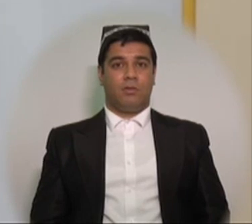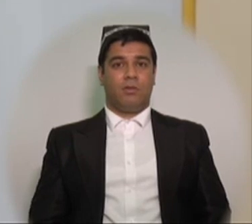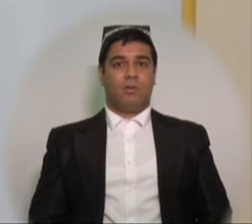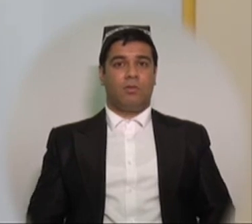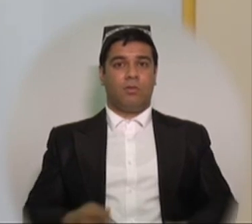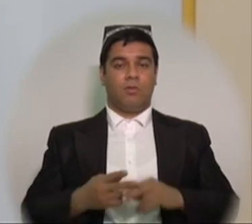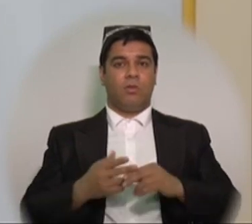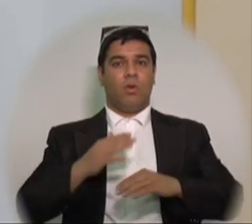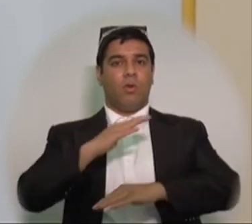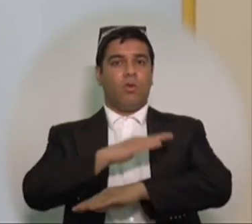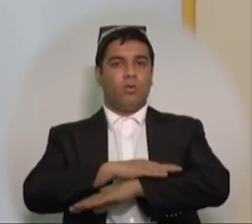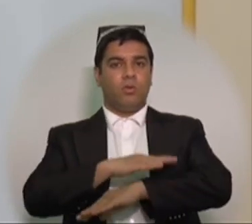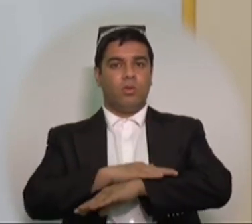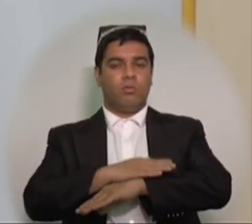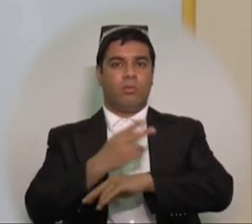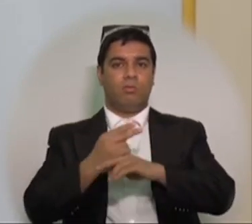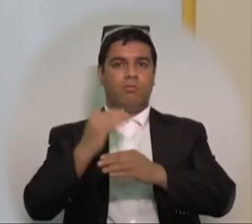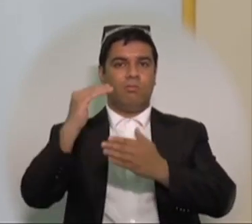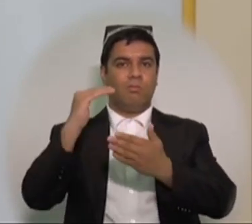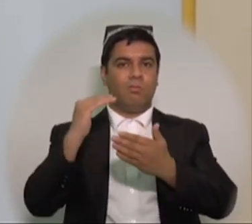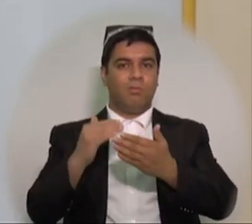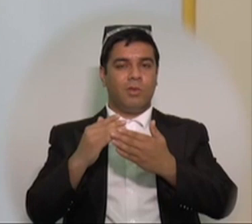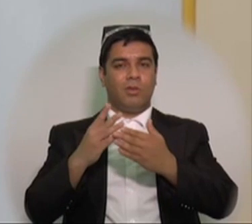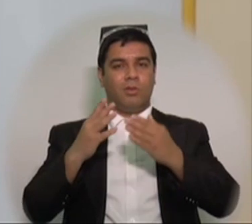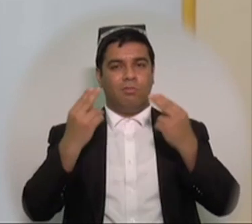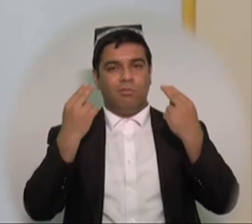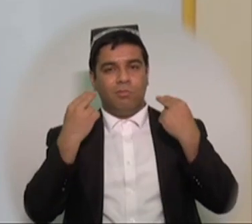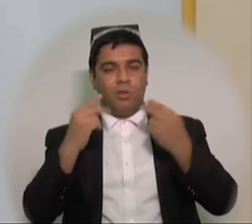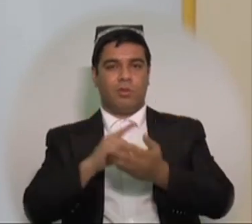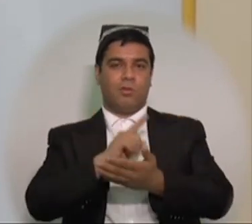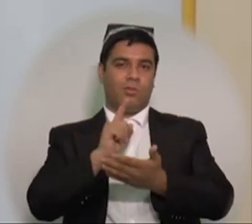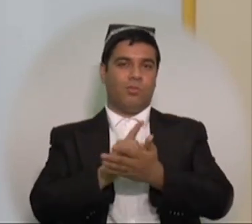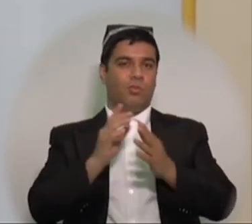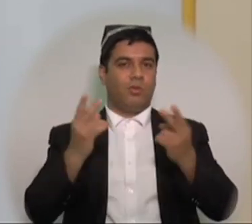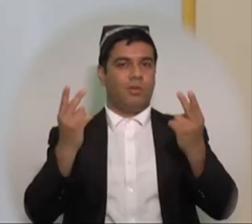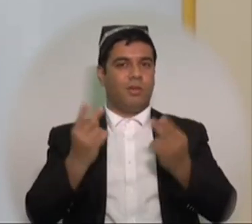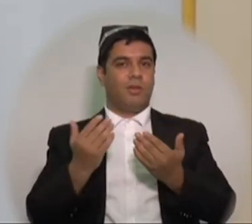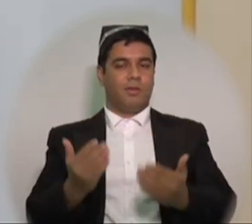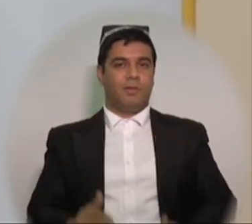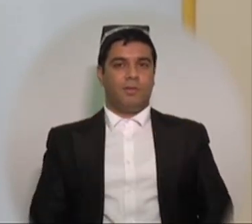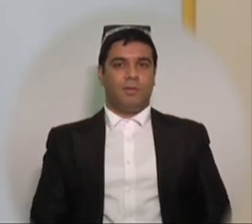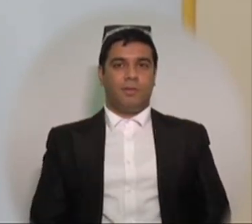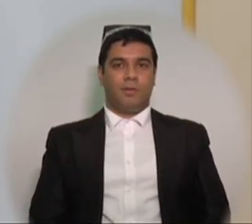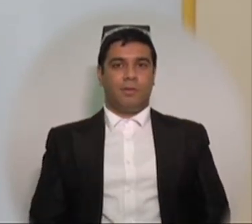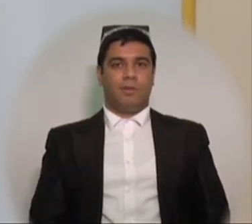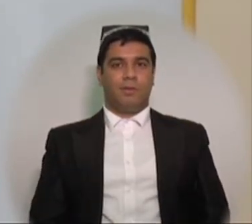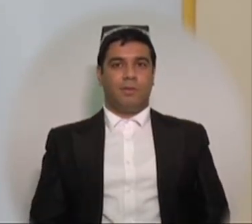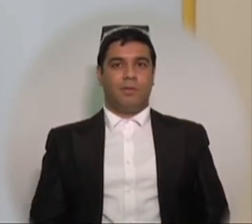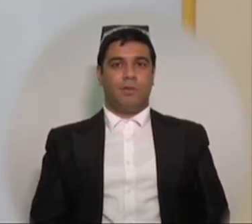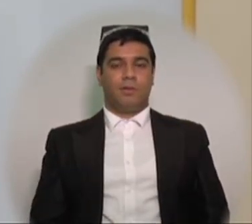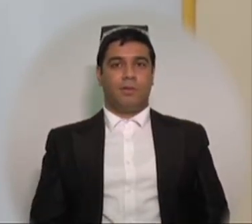vikarını, adabını, basıklıkını, sakirlikini özlerine lazım tutuşları gerek.